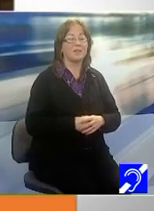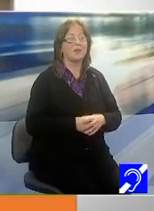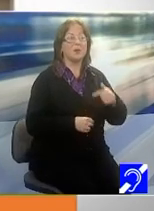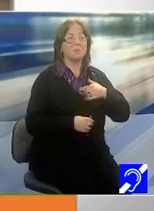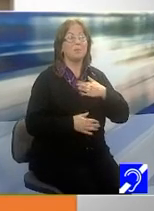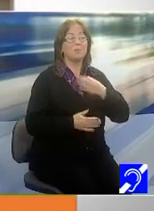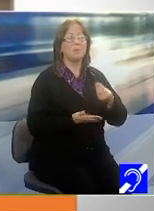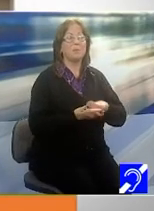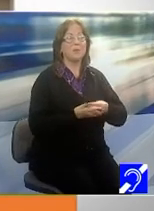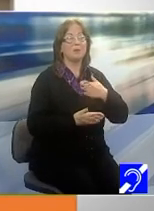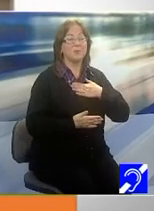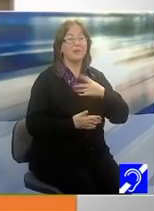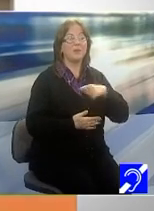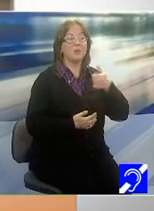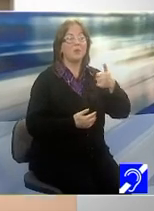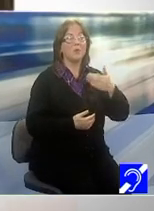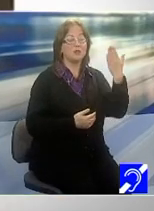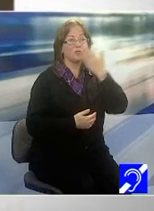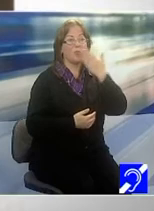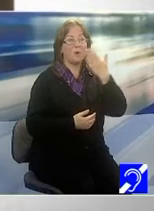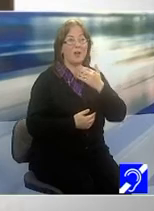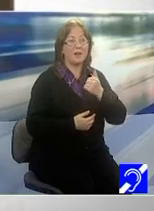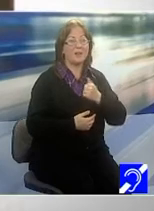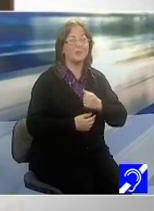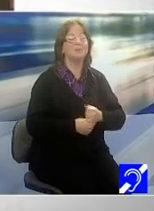școală de televiziune și un anume curent